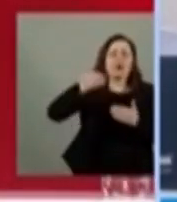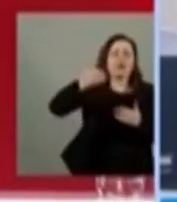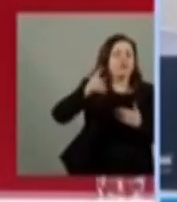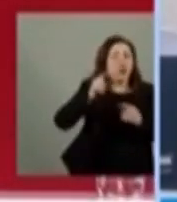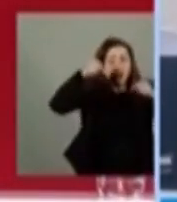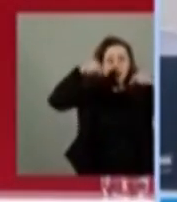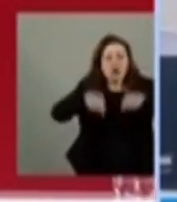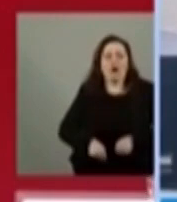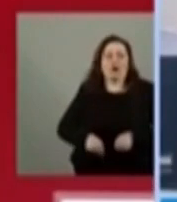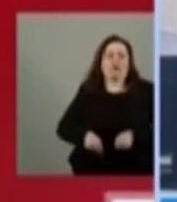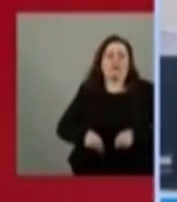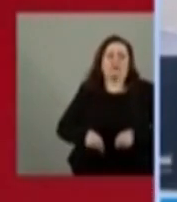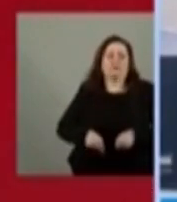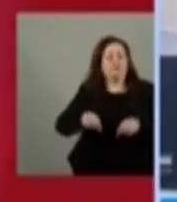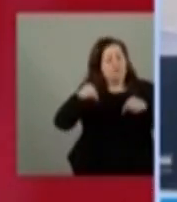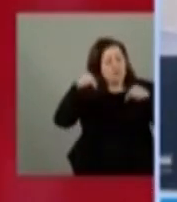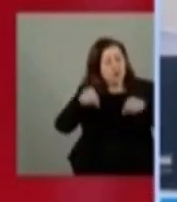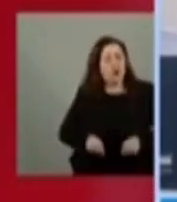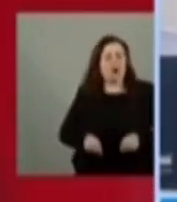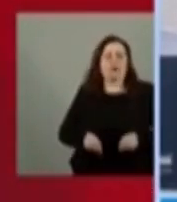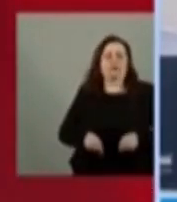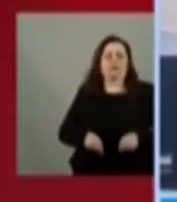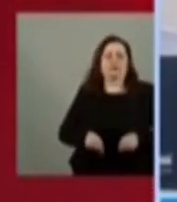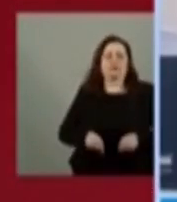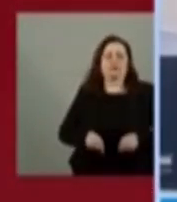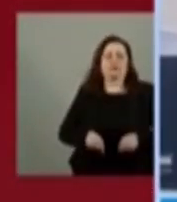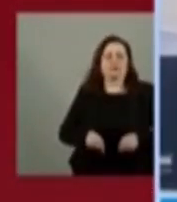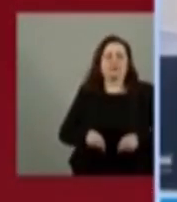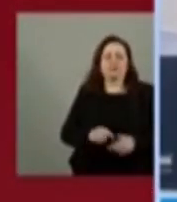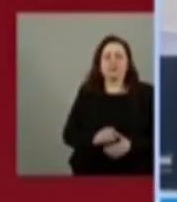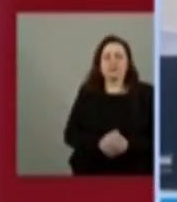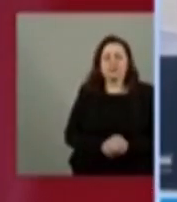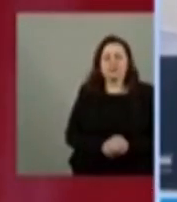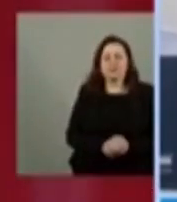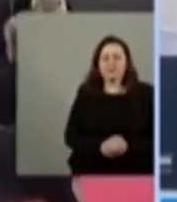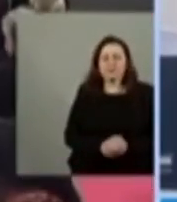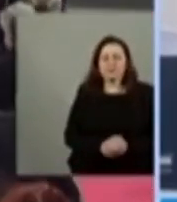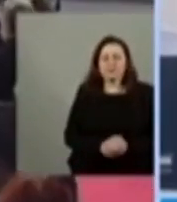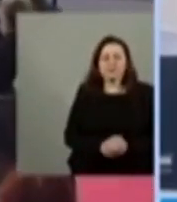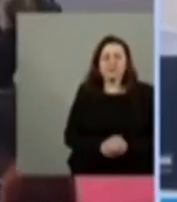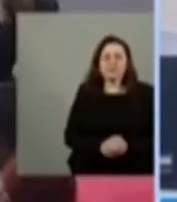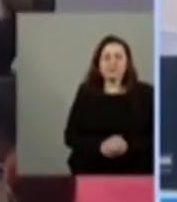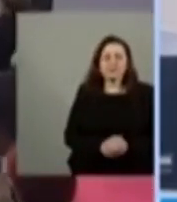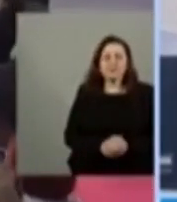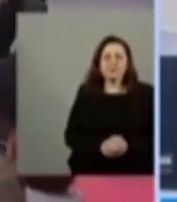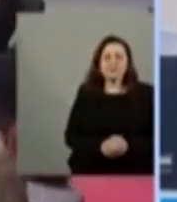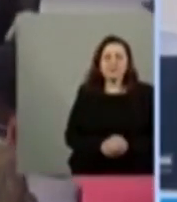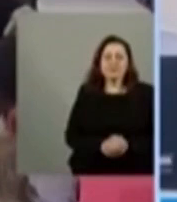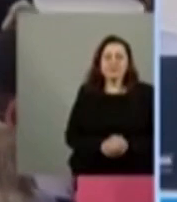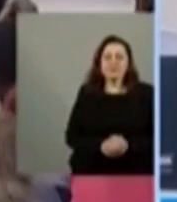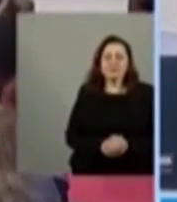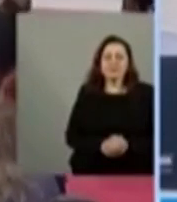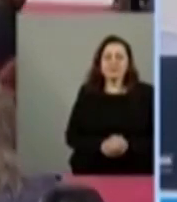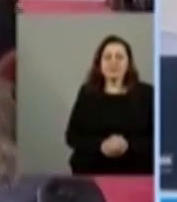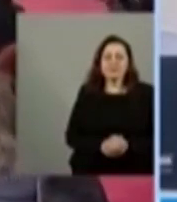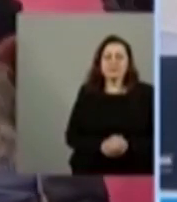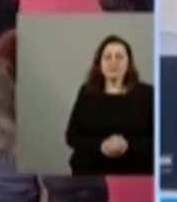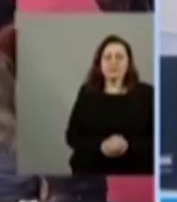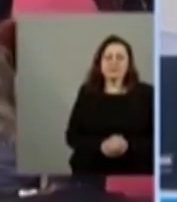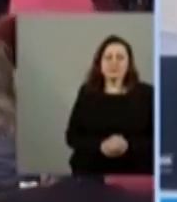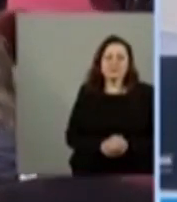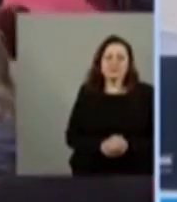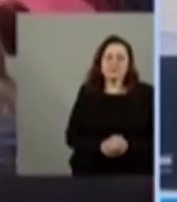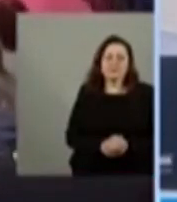πως για την αλλαγή του ονόματος τρέχουν ολοταχώς. Και τρέχουν ολοταχώς και για το ενδεχόμενο ύπαρξης μια πάρα πολύ